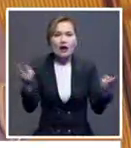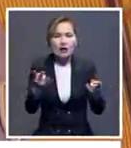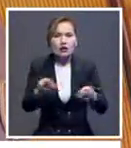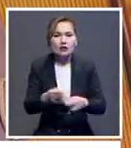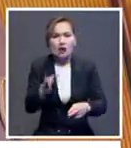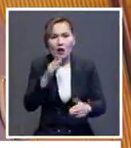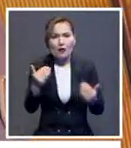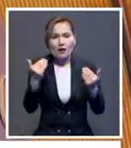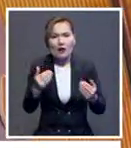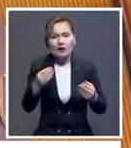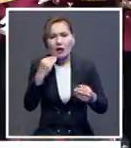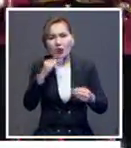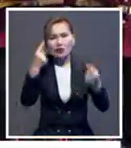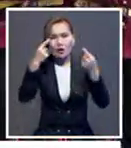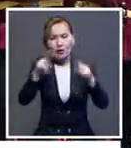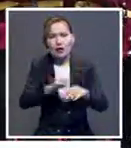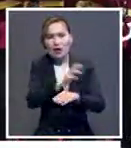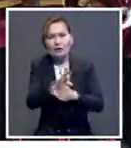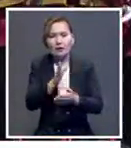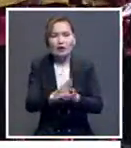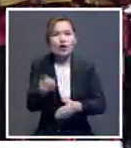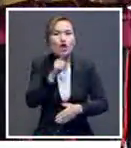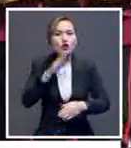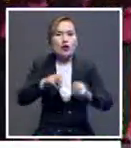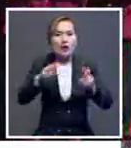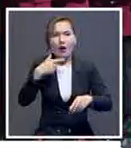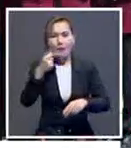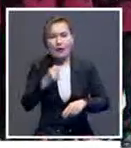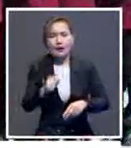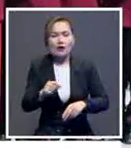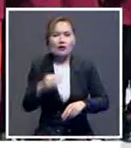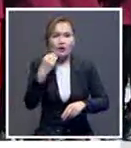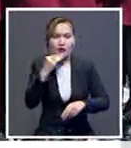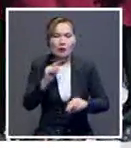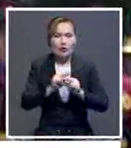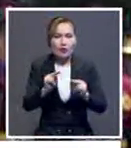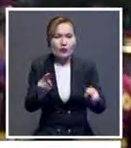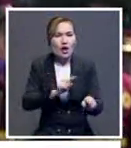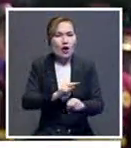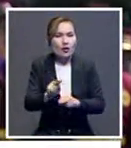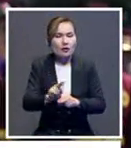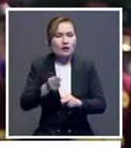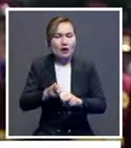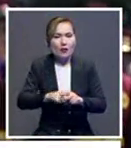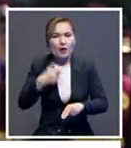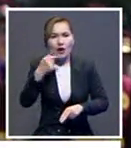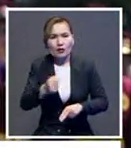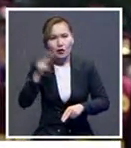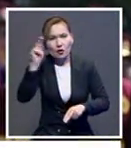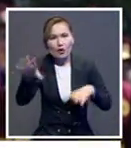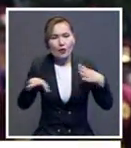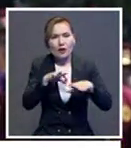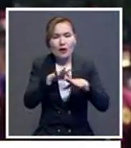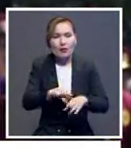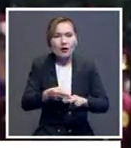сай құрал-жабдықтармен қамтылған. Орталықта жас курсанттарға білікті сардарлар дәріс береді. Бойындағы талантын шыңдаймын деген